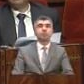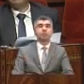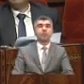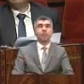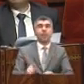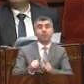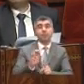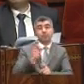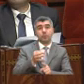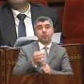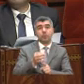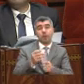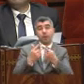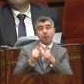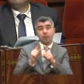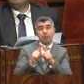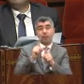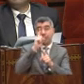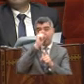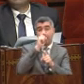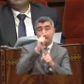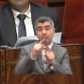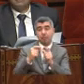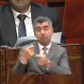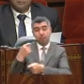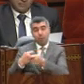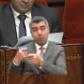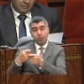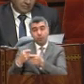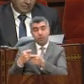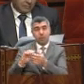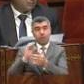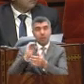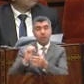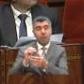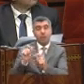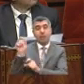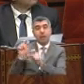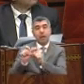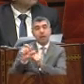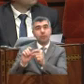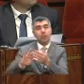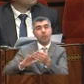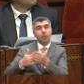فرصة ولكن أيضا تهديد بالنسبة للتاجر الصغير، بحيث أنه الناس ولاو كيستوردوا